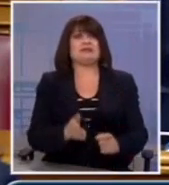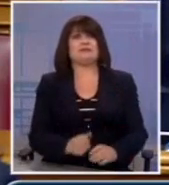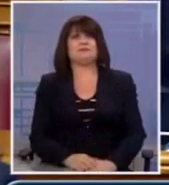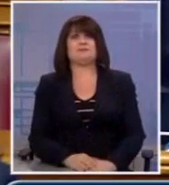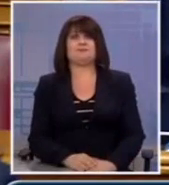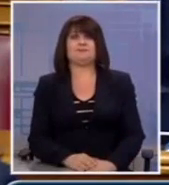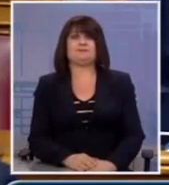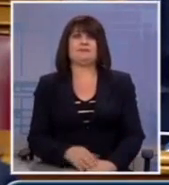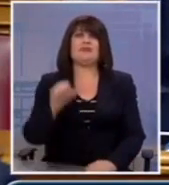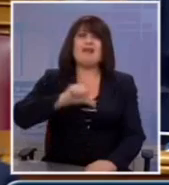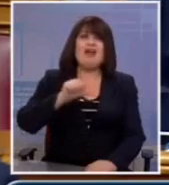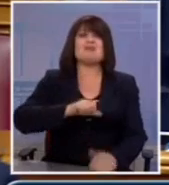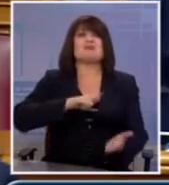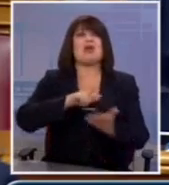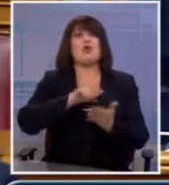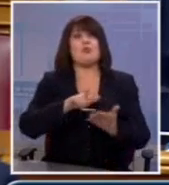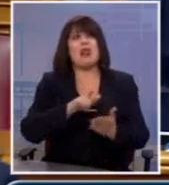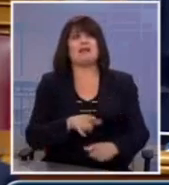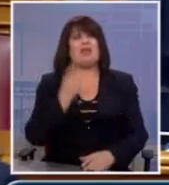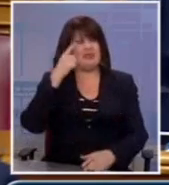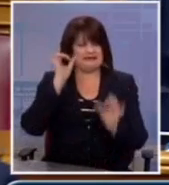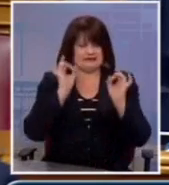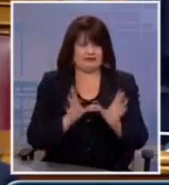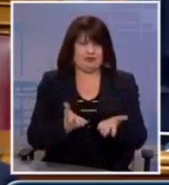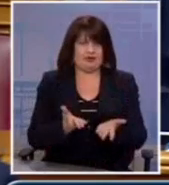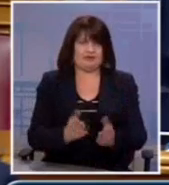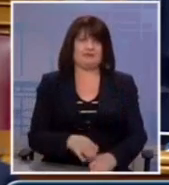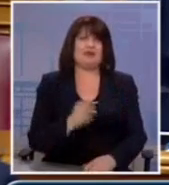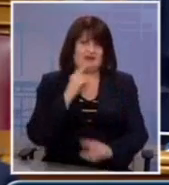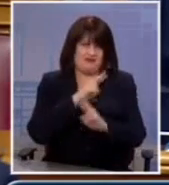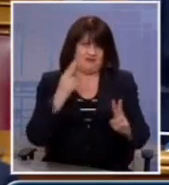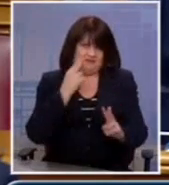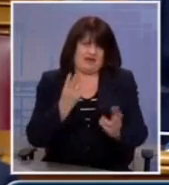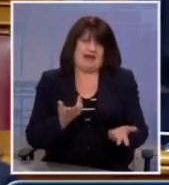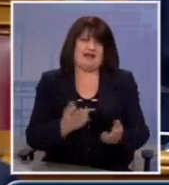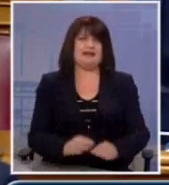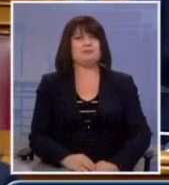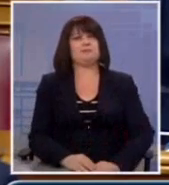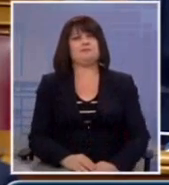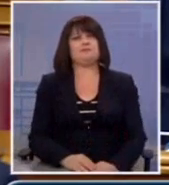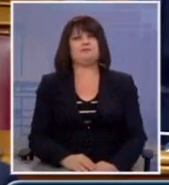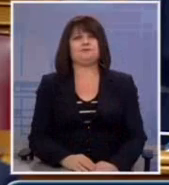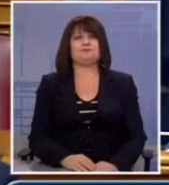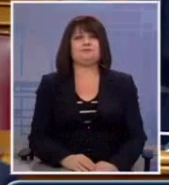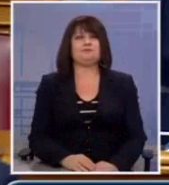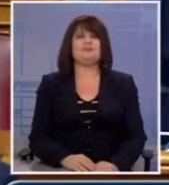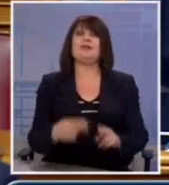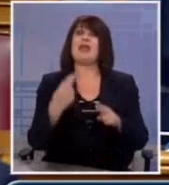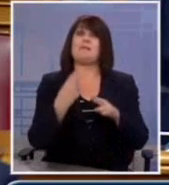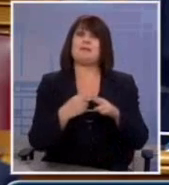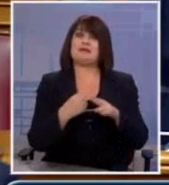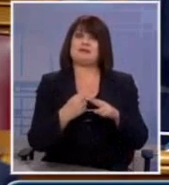τα καύσιμα, για τα αεροπλάνα. Είστε ανίδεος, είναι σαφές αυτό, τα επίσημα του